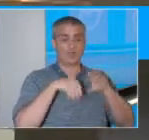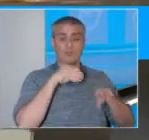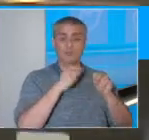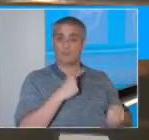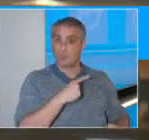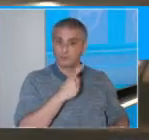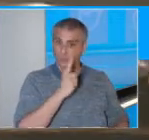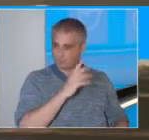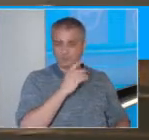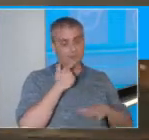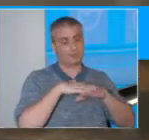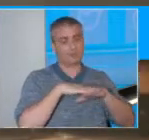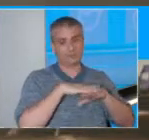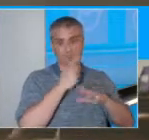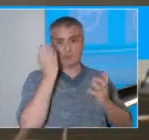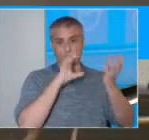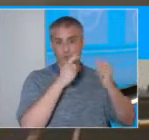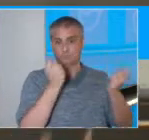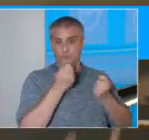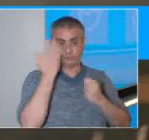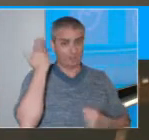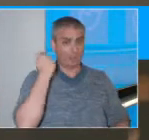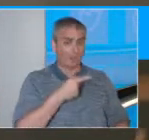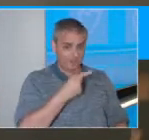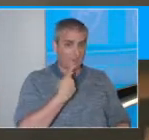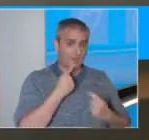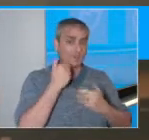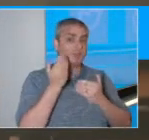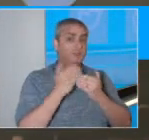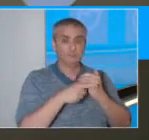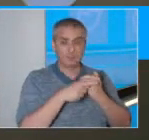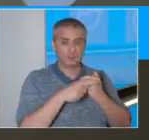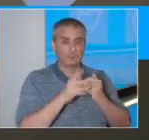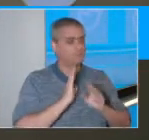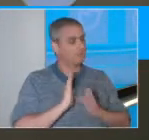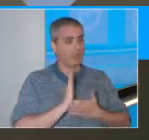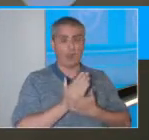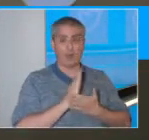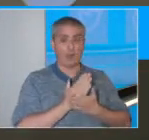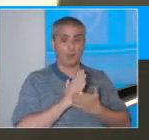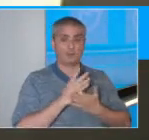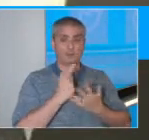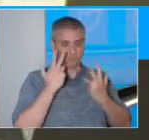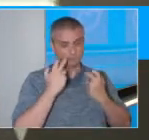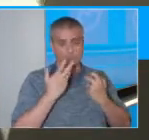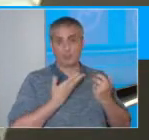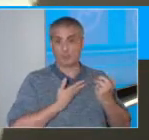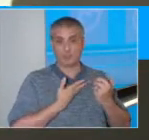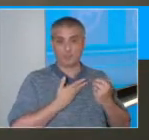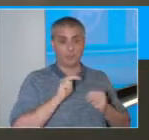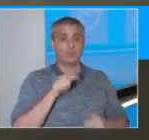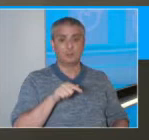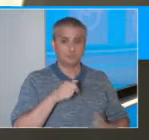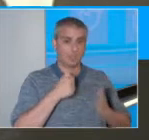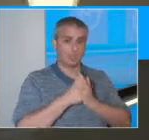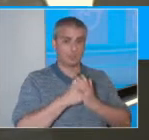הבחירות. מראענה התנצלה על הפוסטים שפרסמה בעבר. הדיון הסתיים ללא החלטה, זו צפויה להתקבל